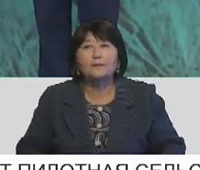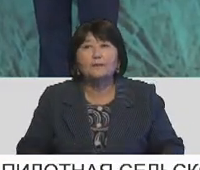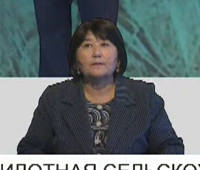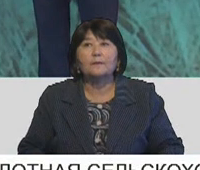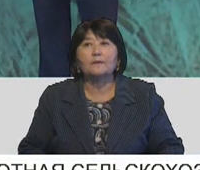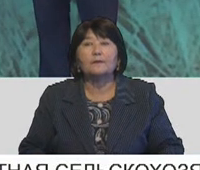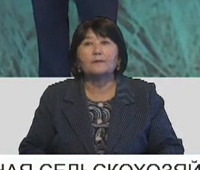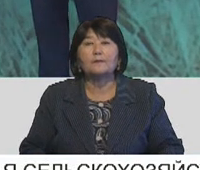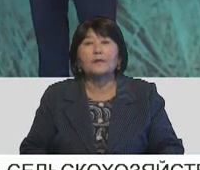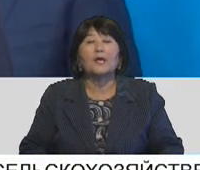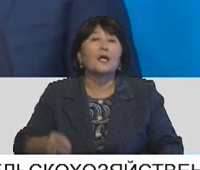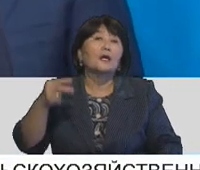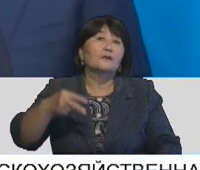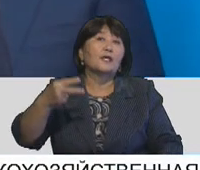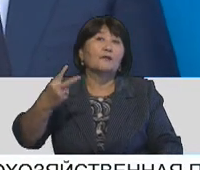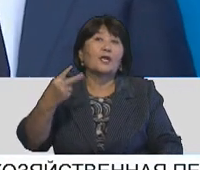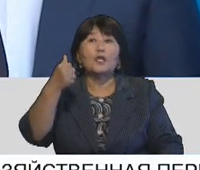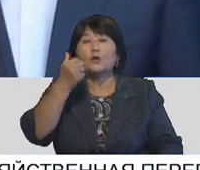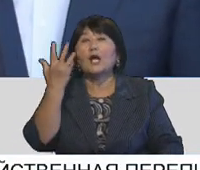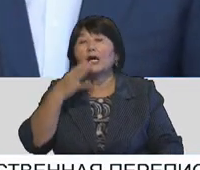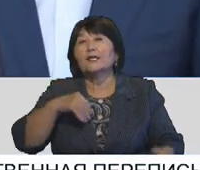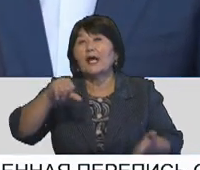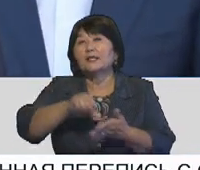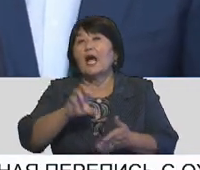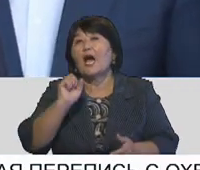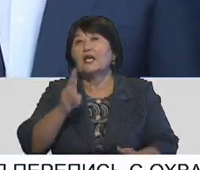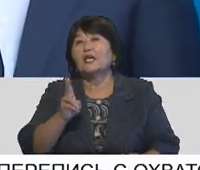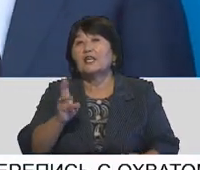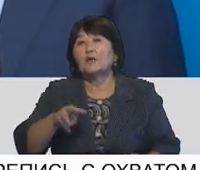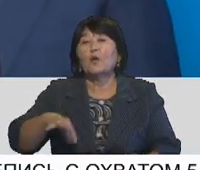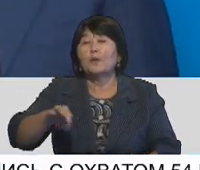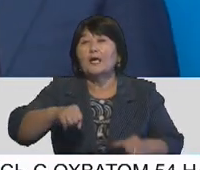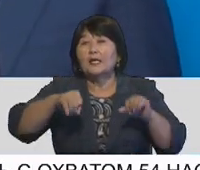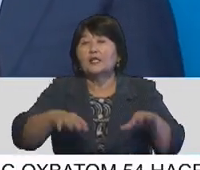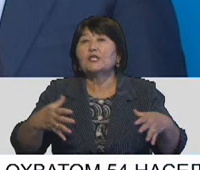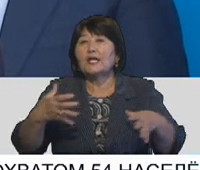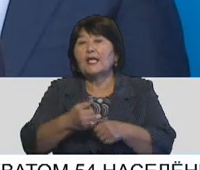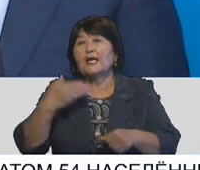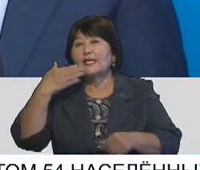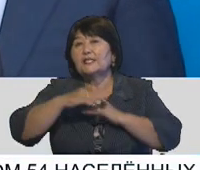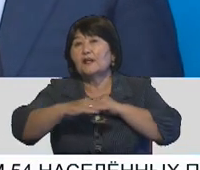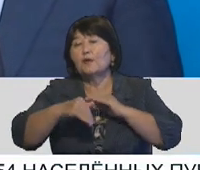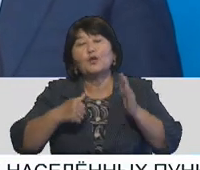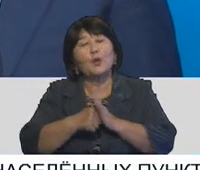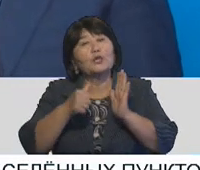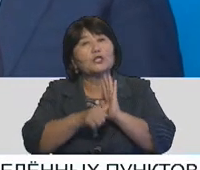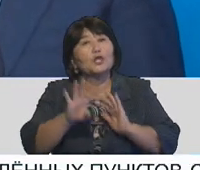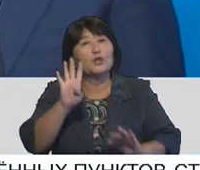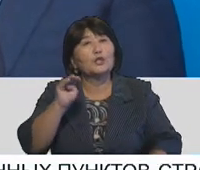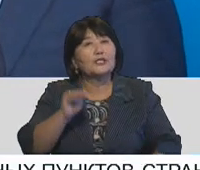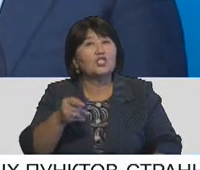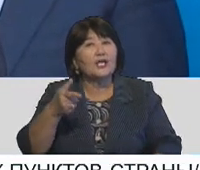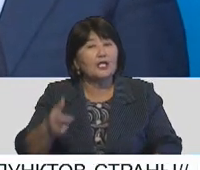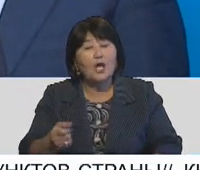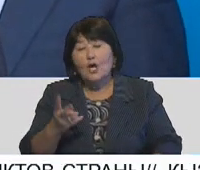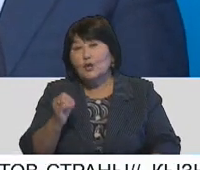сферы в 2022 году когда я стал акимом области было решено сократить рисовые поля до 64.000 гектаров